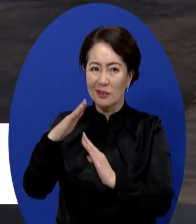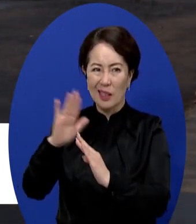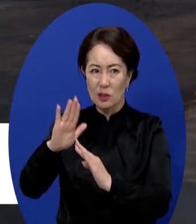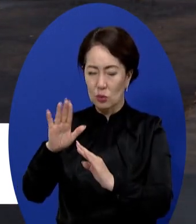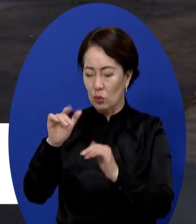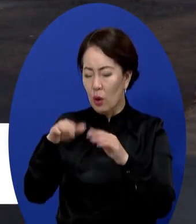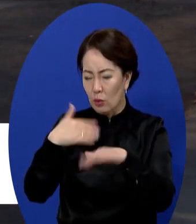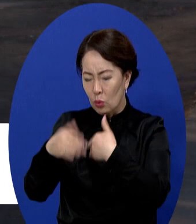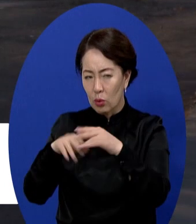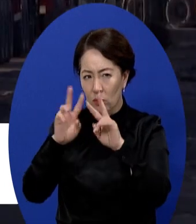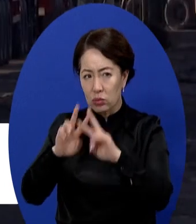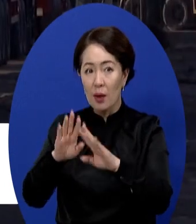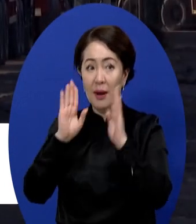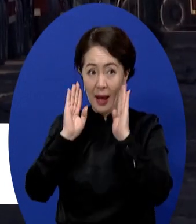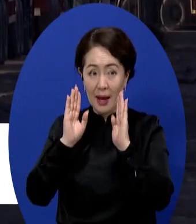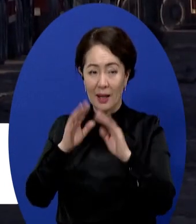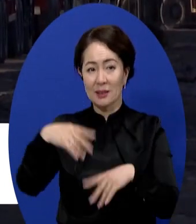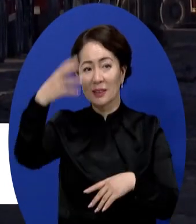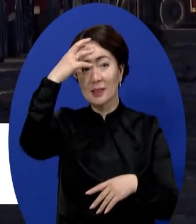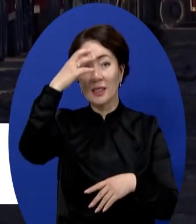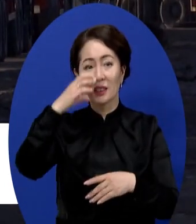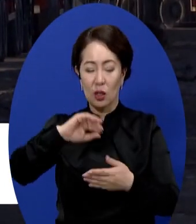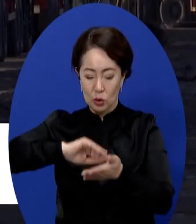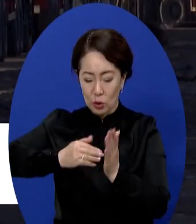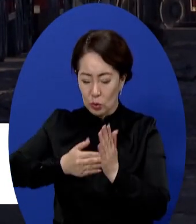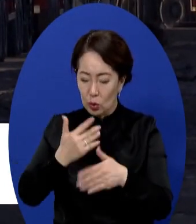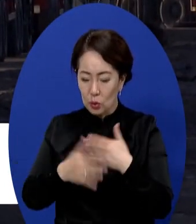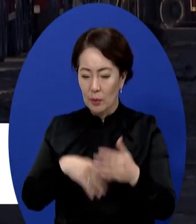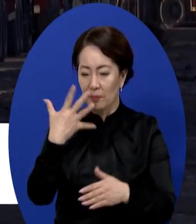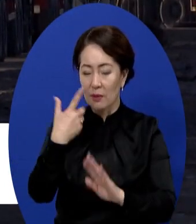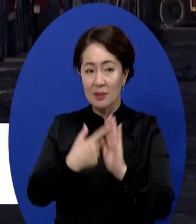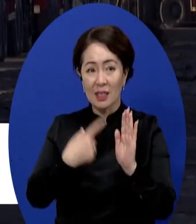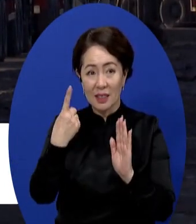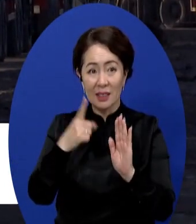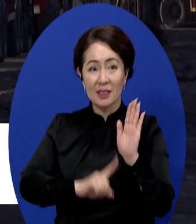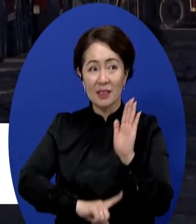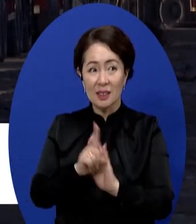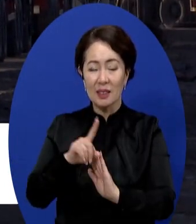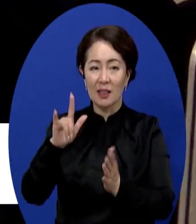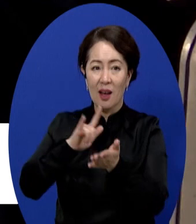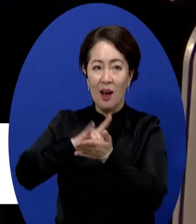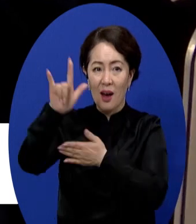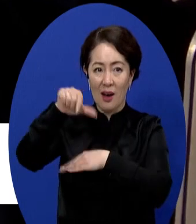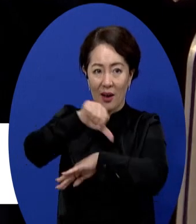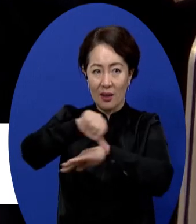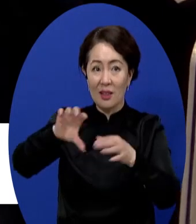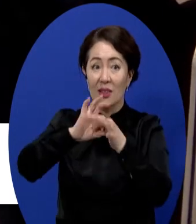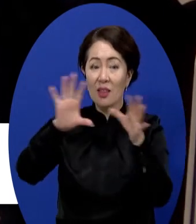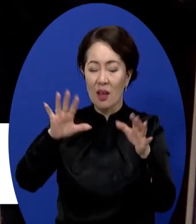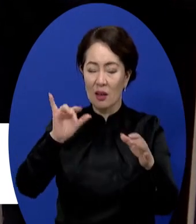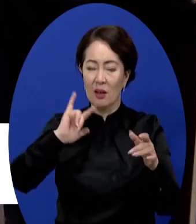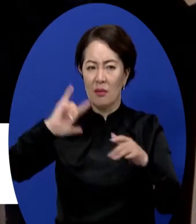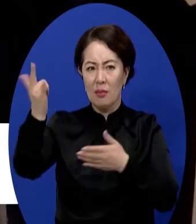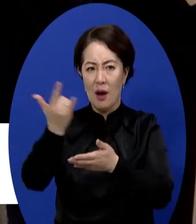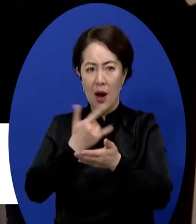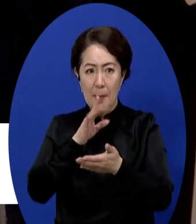газрын төлөөллөлүүд хэлж байгаа юм. Засгийн газрын төлөвлөснөр бол 5-р сарын 1-ээс эхлэн агаарын хөлийг нээж зорчих хөдөлгөө